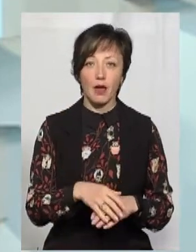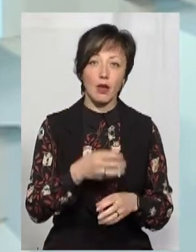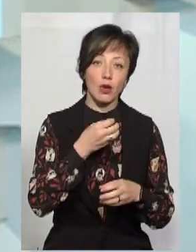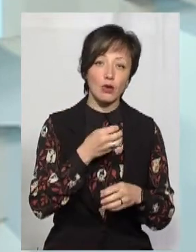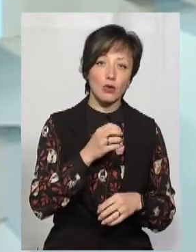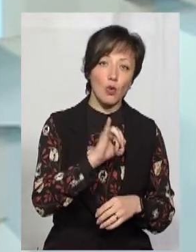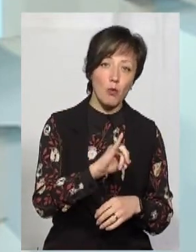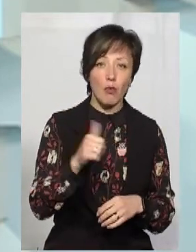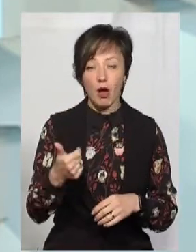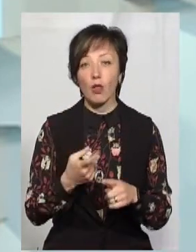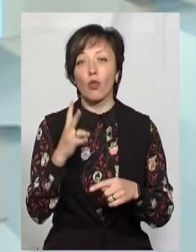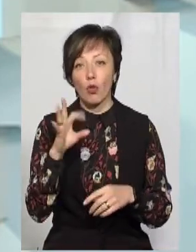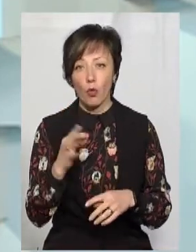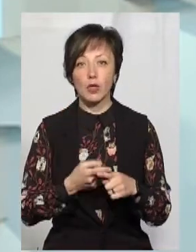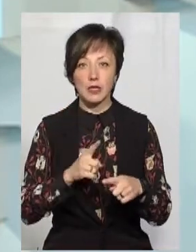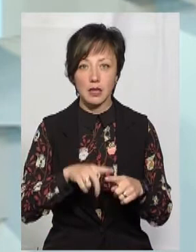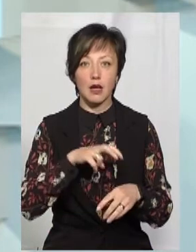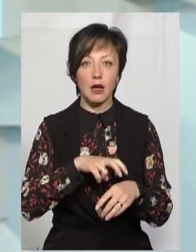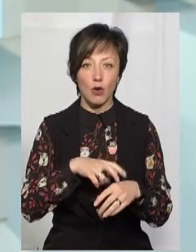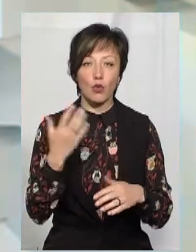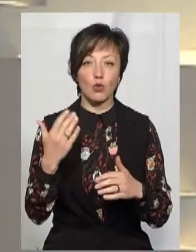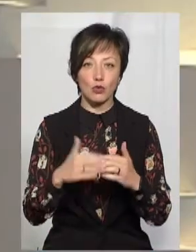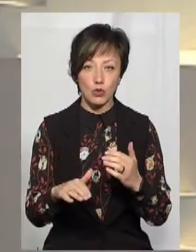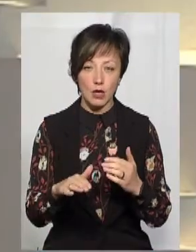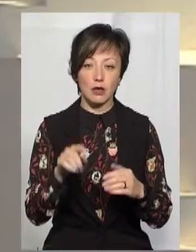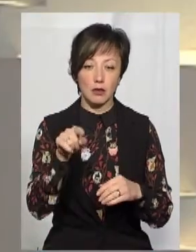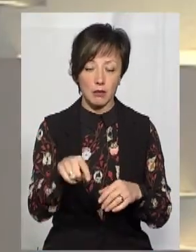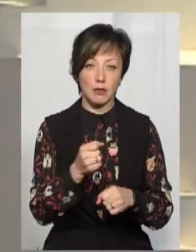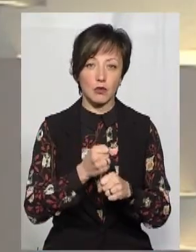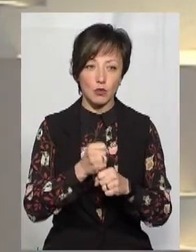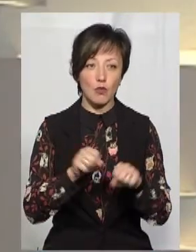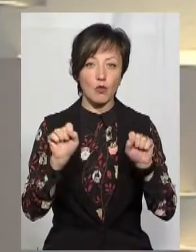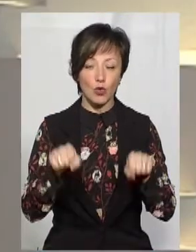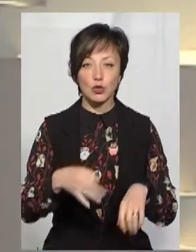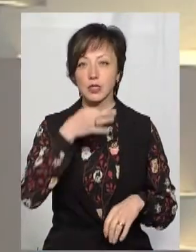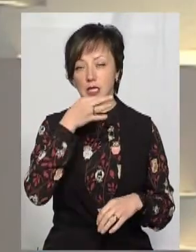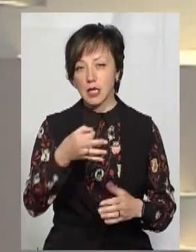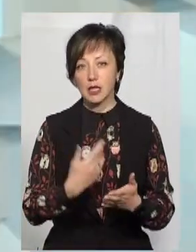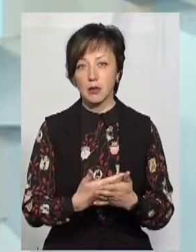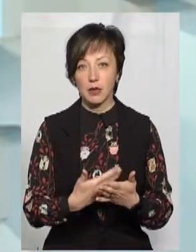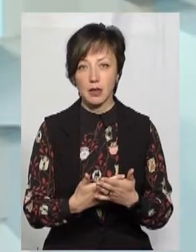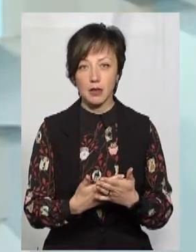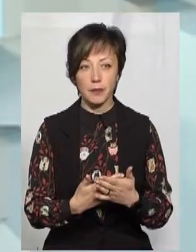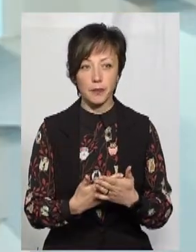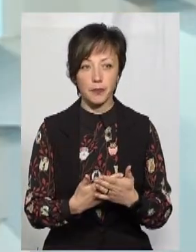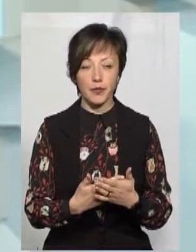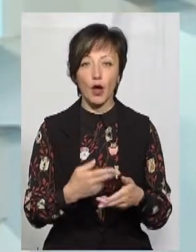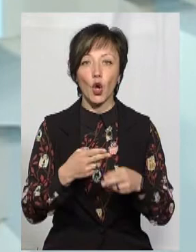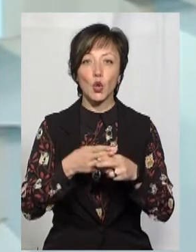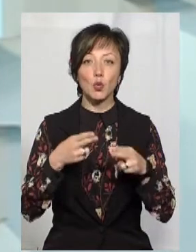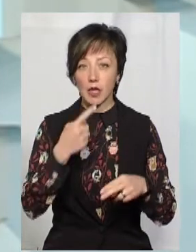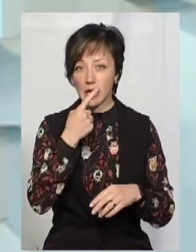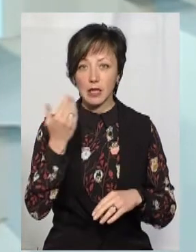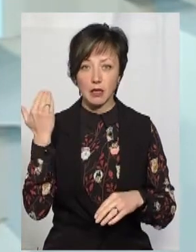негатив, але з іншої сторони ці лікарі вже також прийшли це горнило COVID-19 і можу однозначно сказати, що, наприклад, в тих самих Дунаєвцях